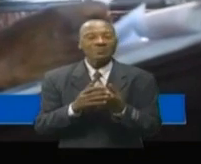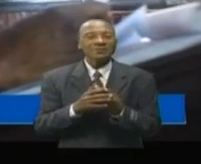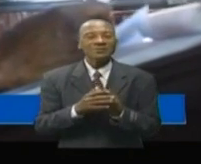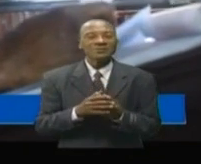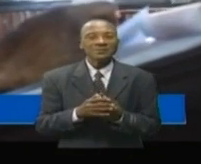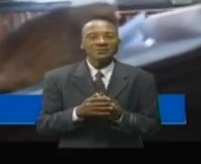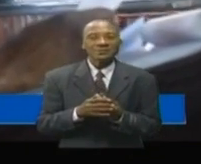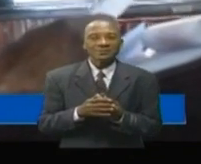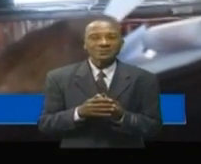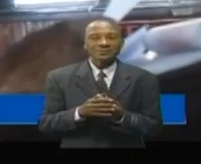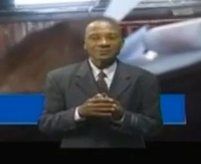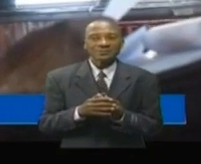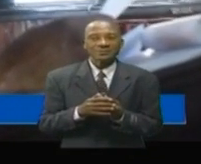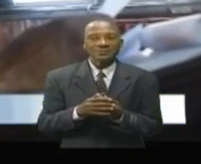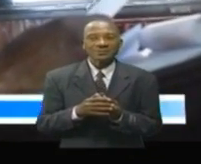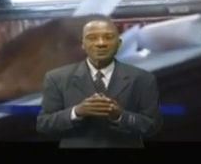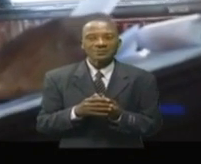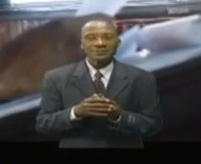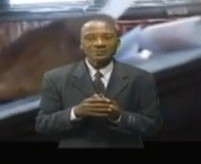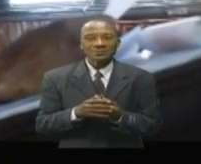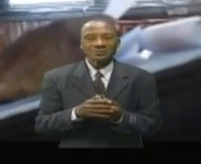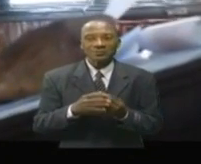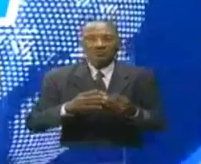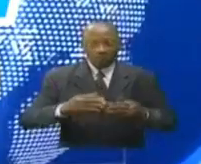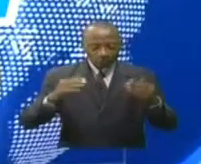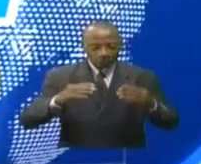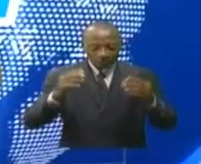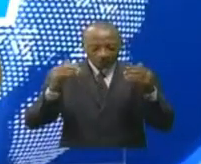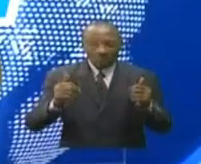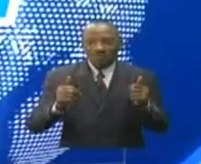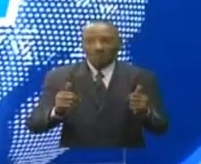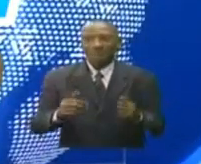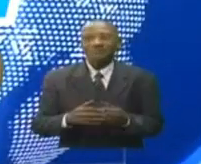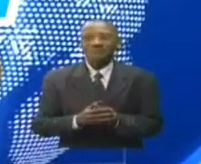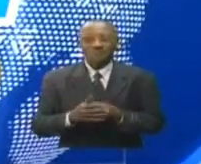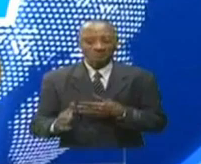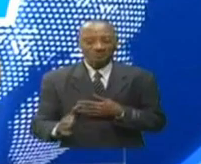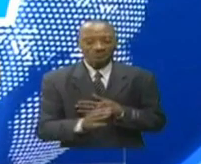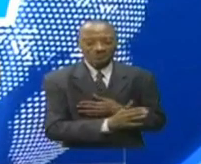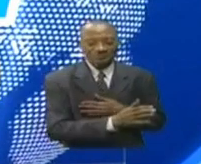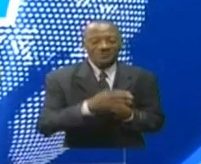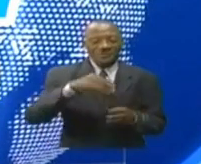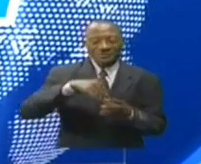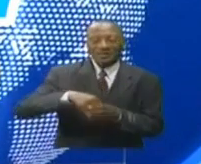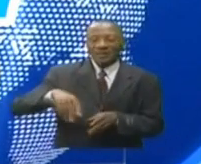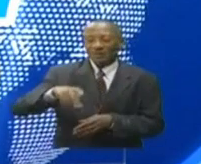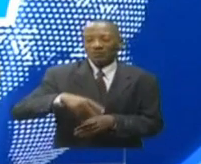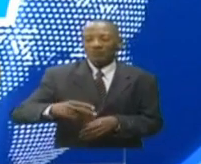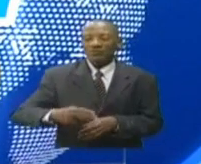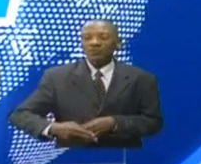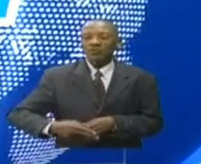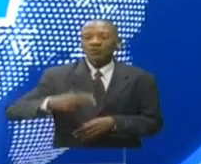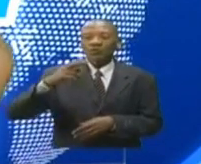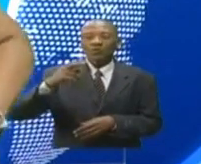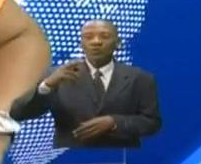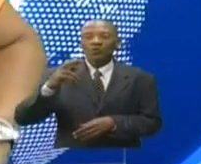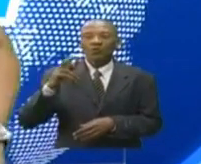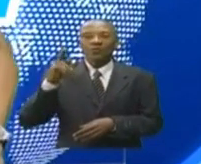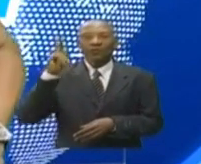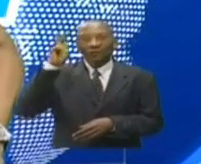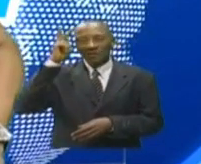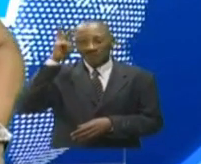seront une réalité. Dans la province du Haut-Katanga, les travaux de réhabilitation des axes